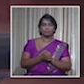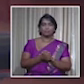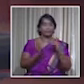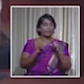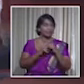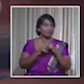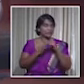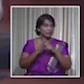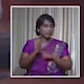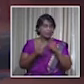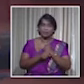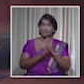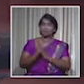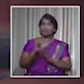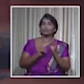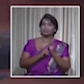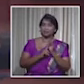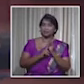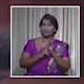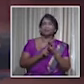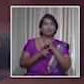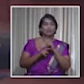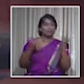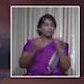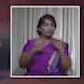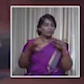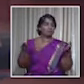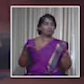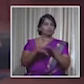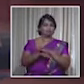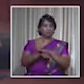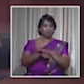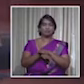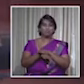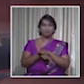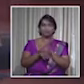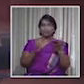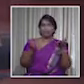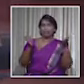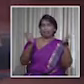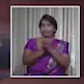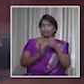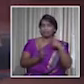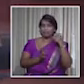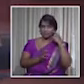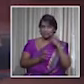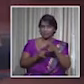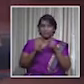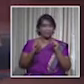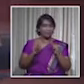දයාසිරි ජයසේකර රාජ්‍ය අමාත්‍යතුමත් ඉතින් මේ කසලගොඩ වසා දැමීමේ පොදු සම්මුතියකට එයි කියලා තමයි මම හිතන්නේ.